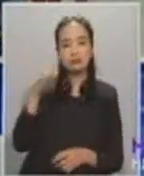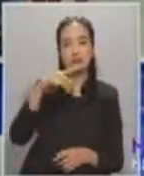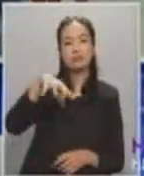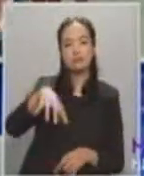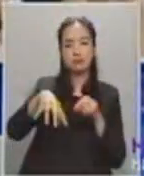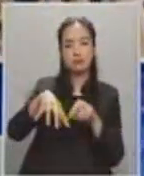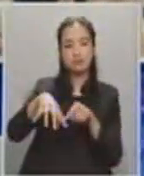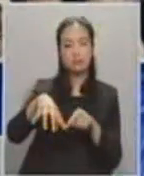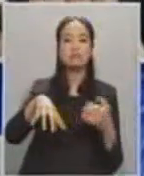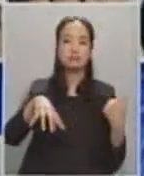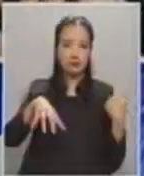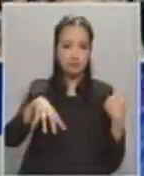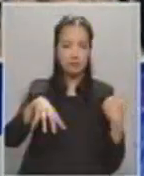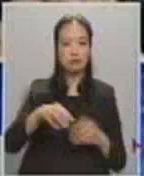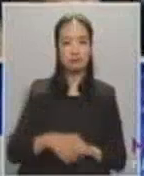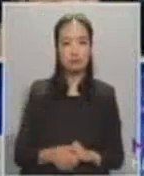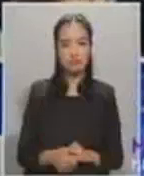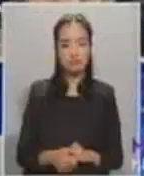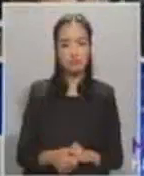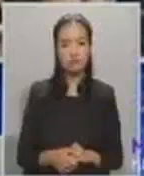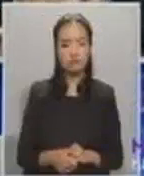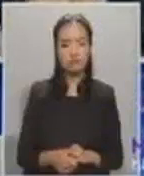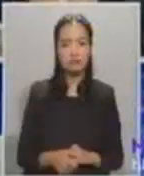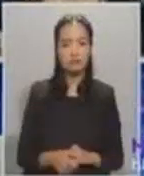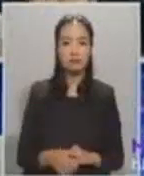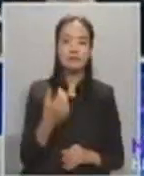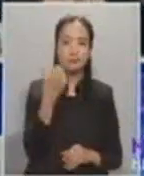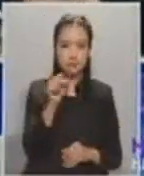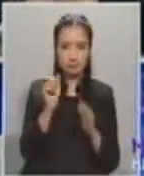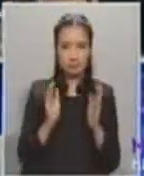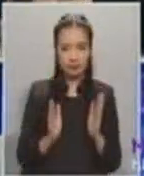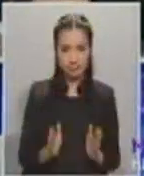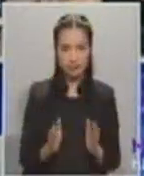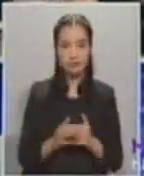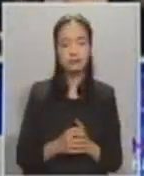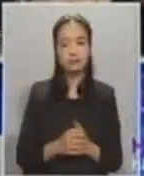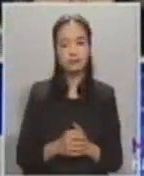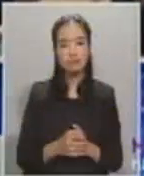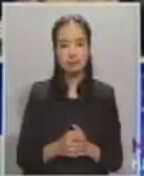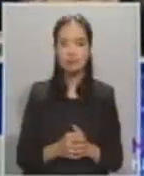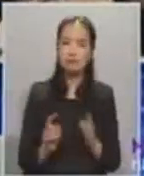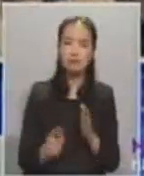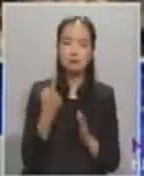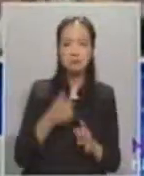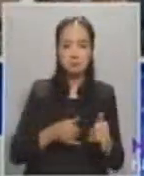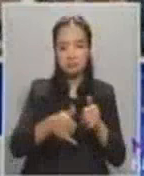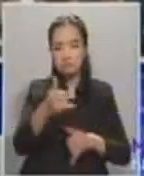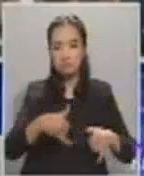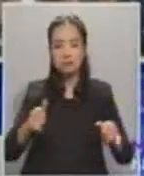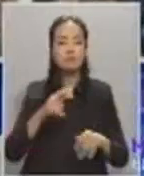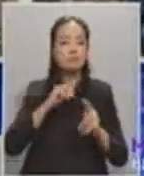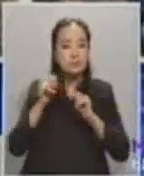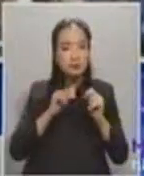กที่อิสตันบูลนะครับอยู่สิบคนด้วยกันทีแรกก็กระจัดกระจายแต่ว่าก็